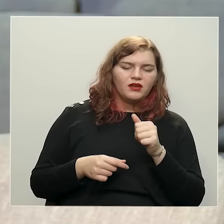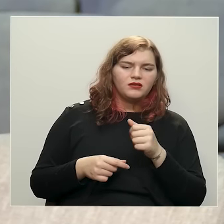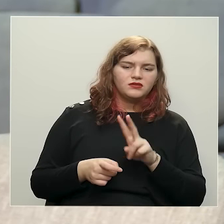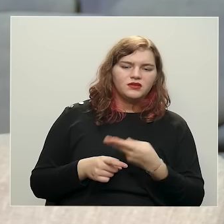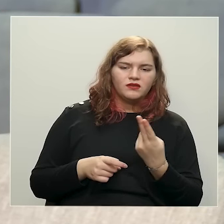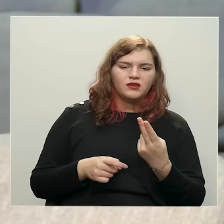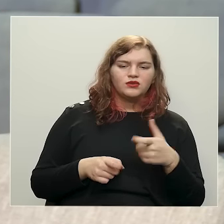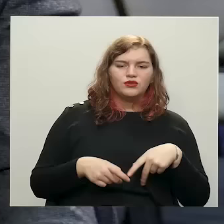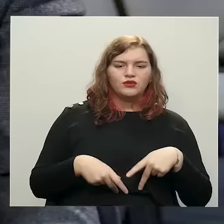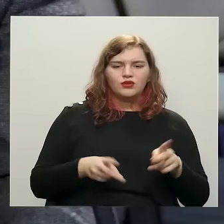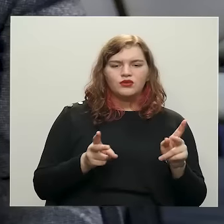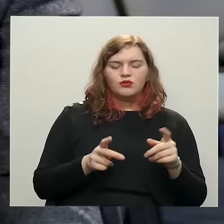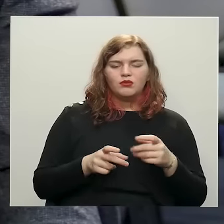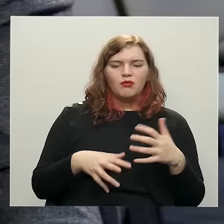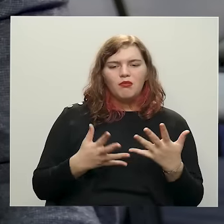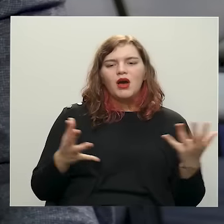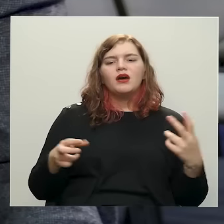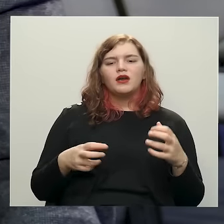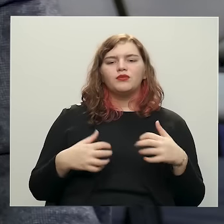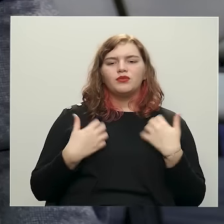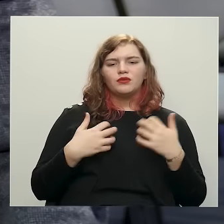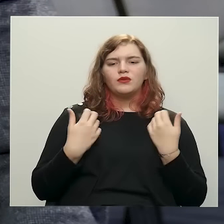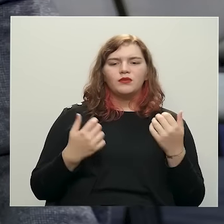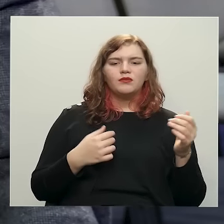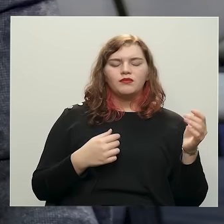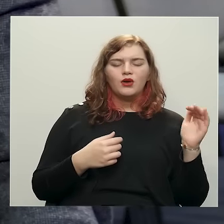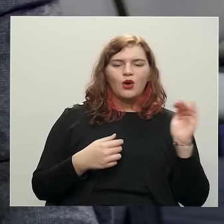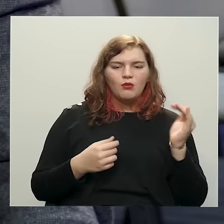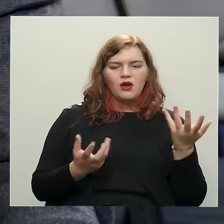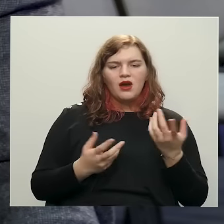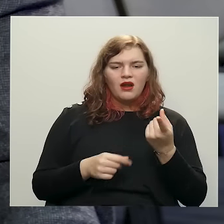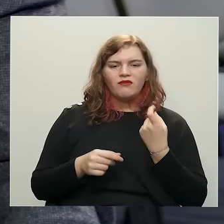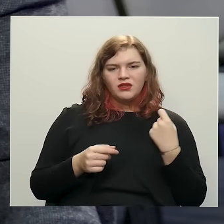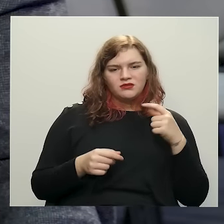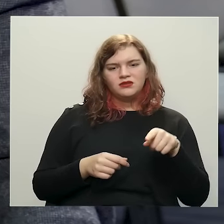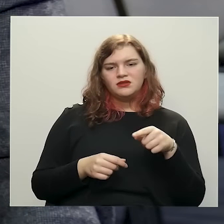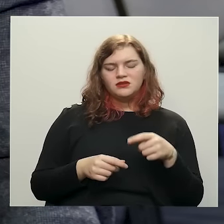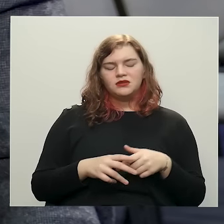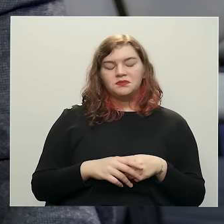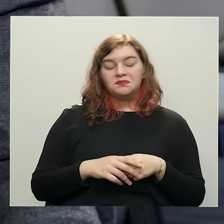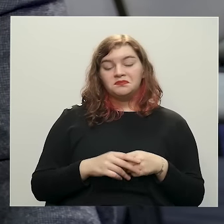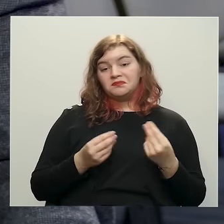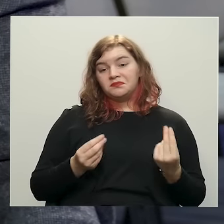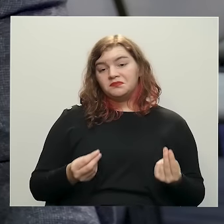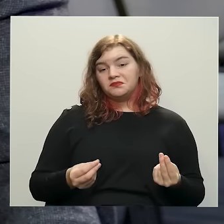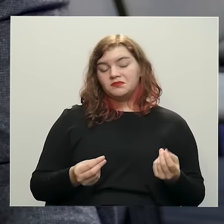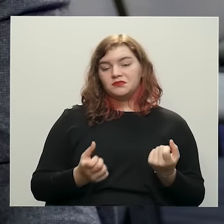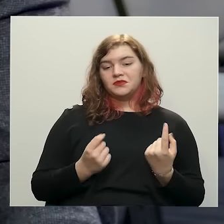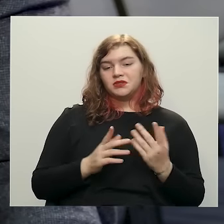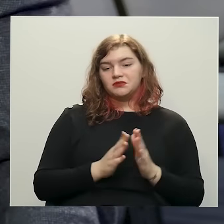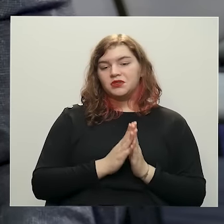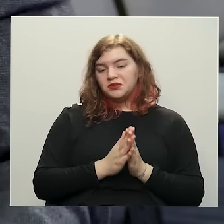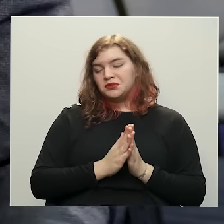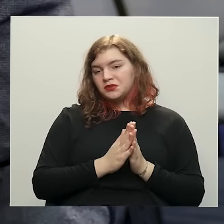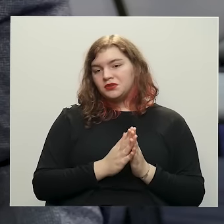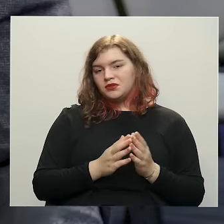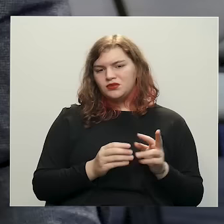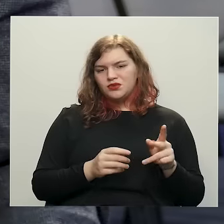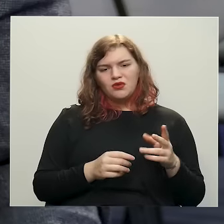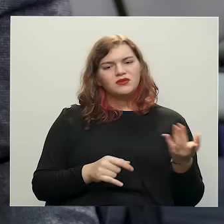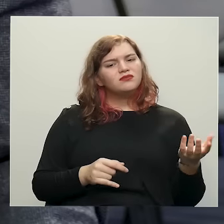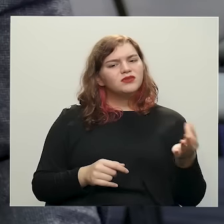întoarce de pe un drum cu mare bucurie, cu o draz la care ieși din tine. Bun. S-a terminat rugăciunea, zic, soră, dar spuneți-mi